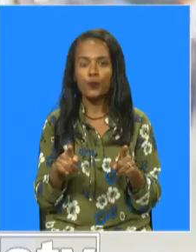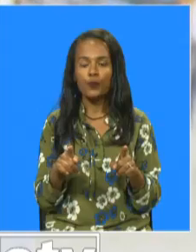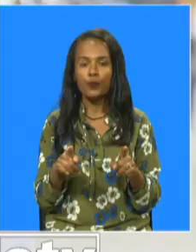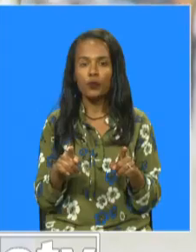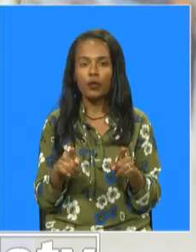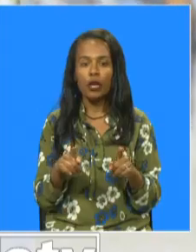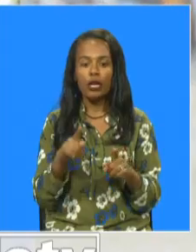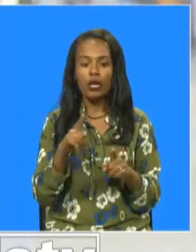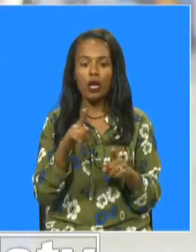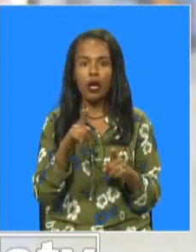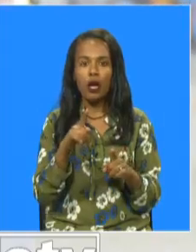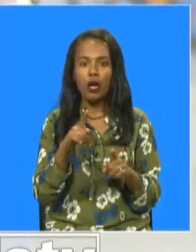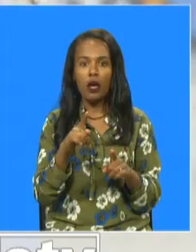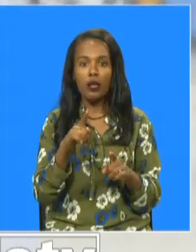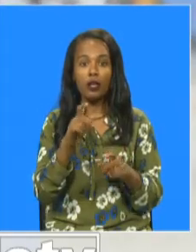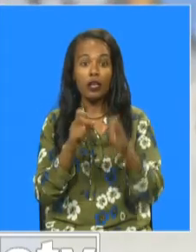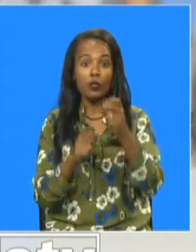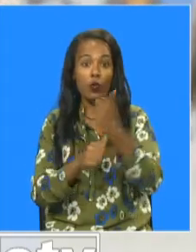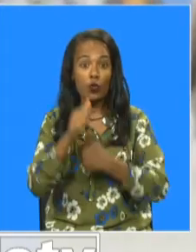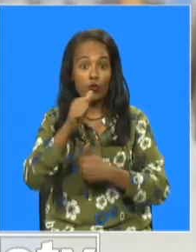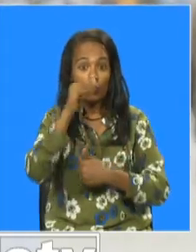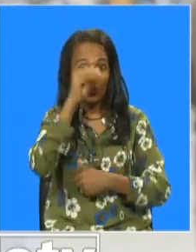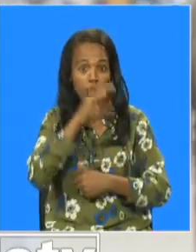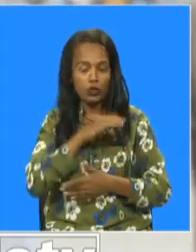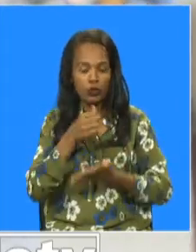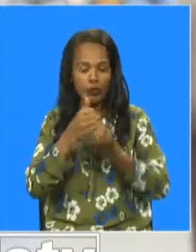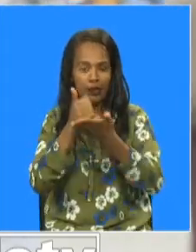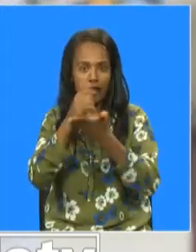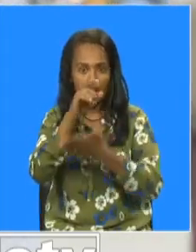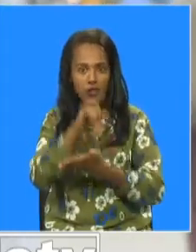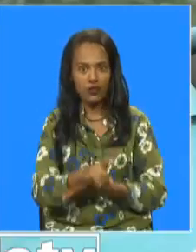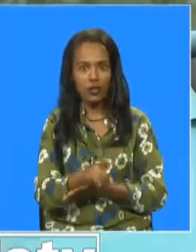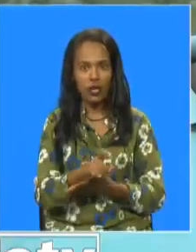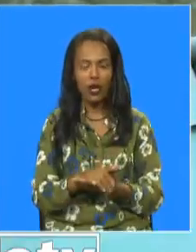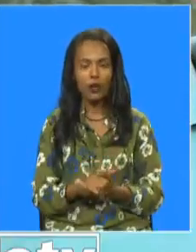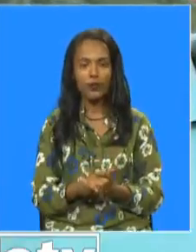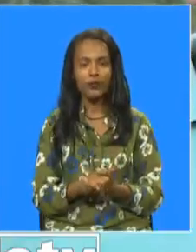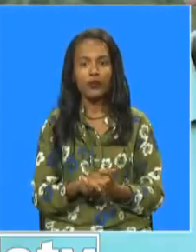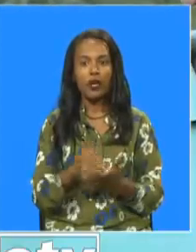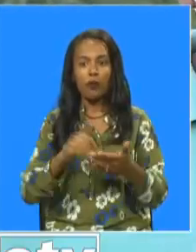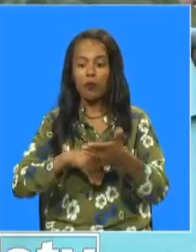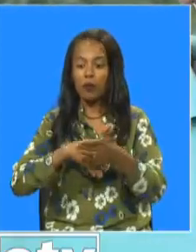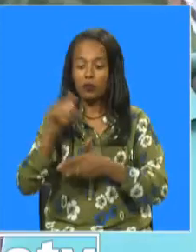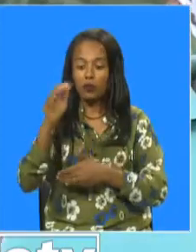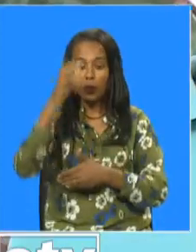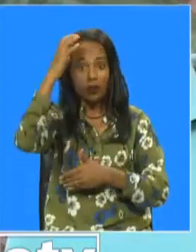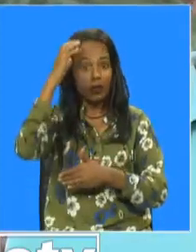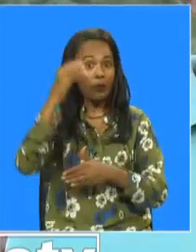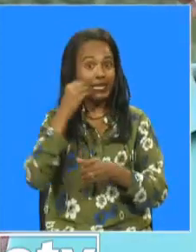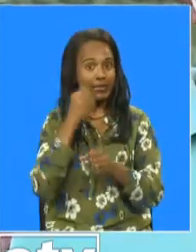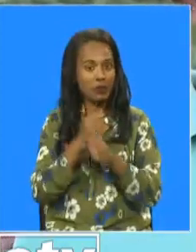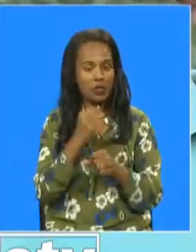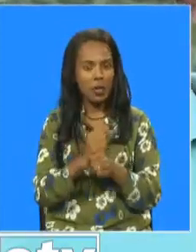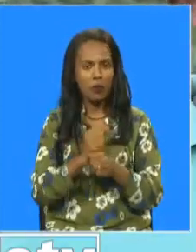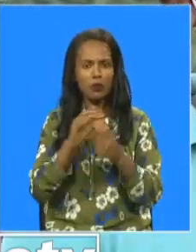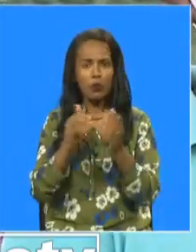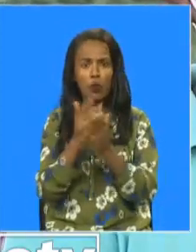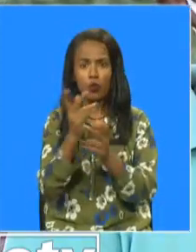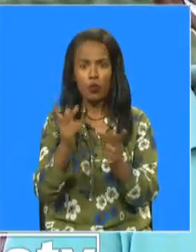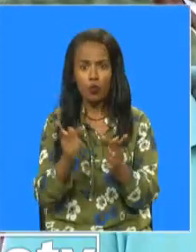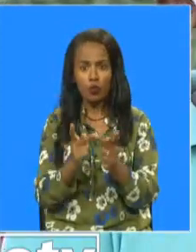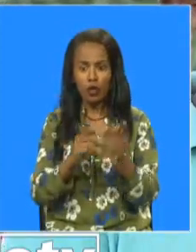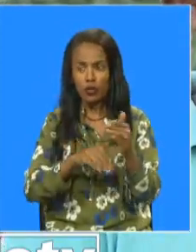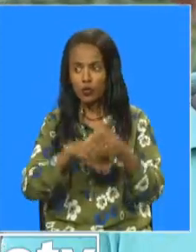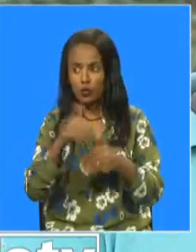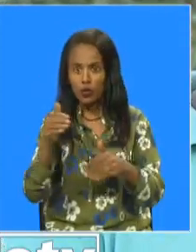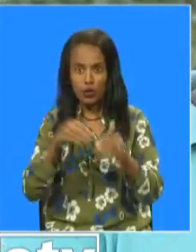ለተጎዱትም ወገኖችን ደግሞ መርዳት አለብን። በህብረት እንከላከል እላለን። በምትወጣበት የመንግስት መስሪያ ቤት በሁሉም ቦታ